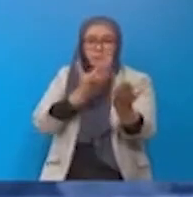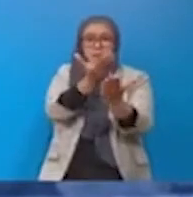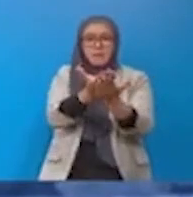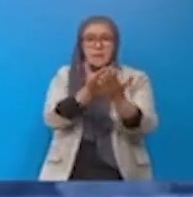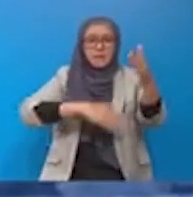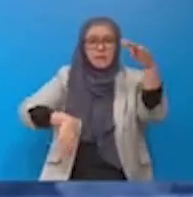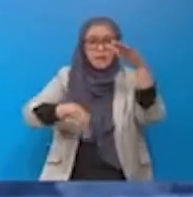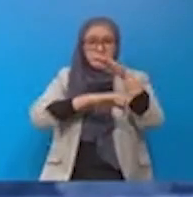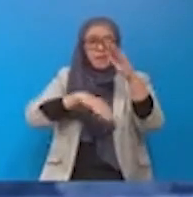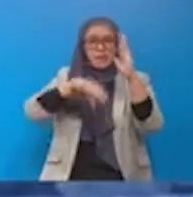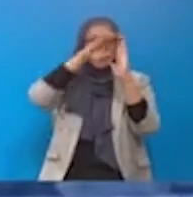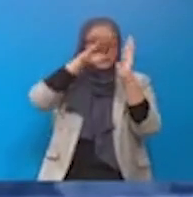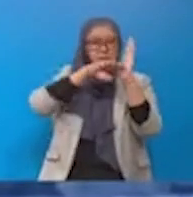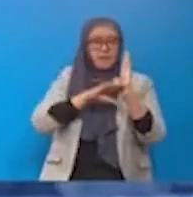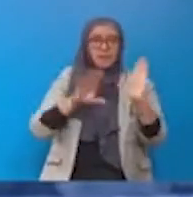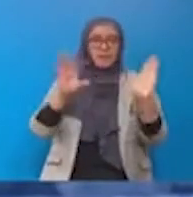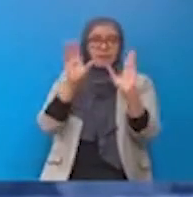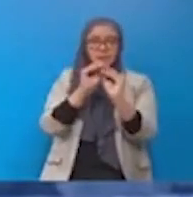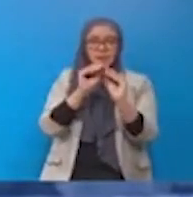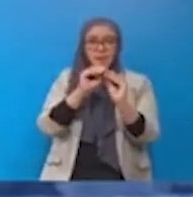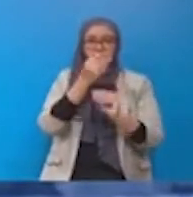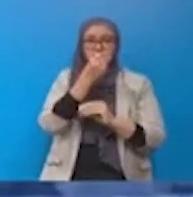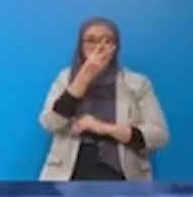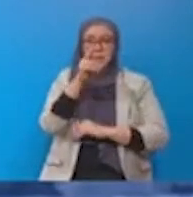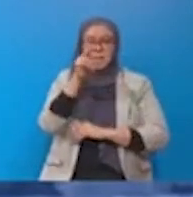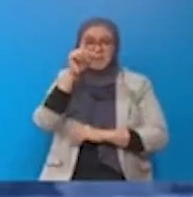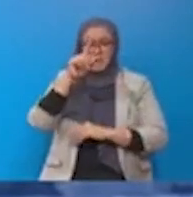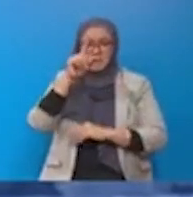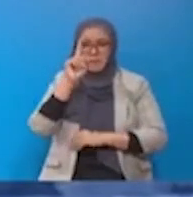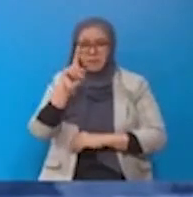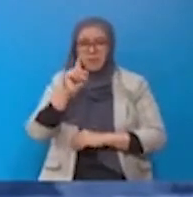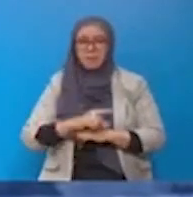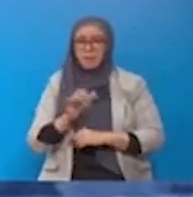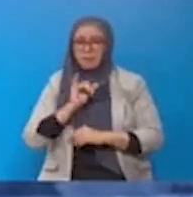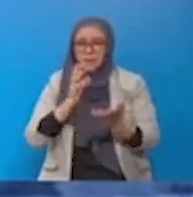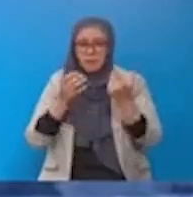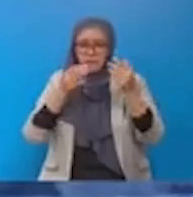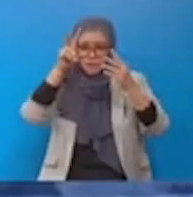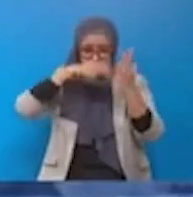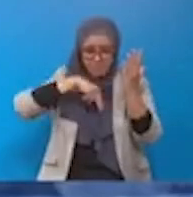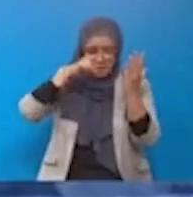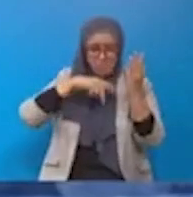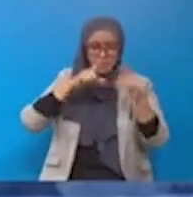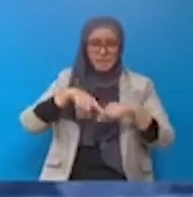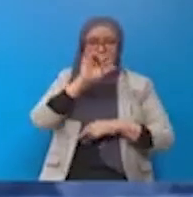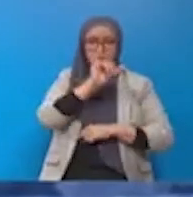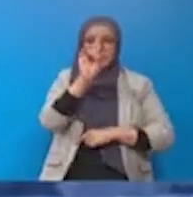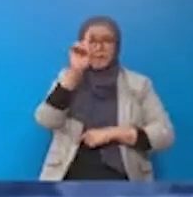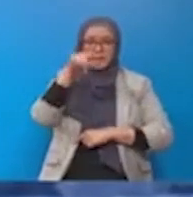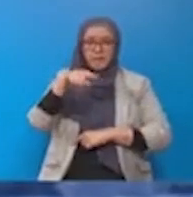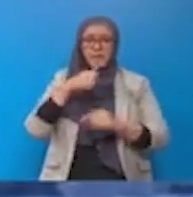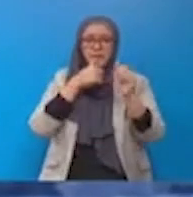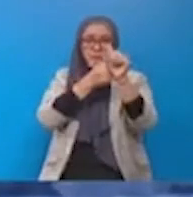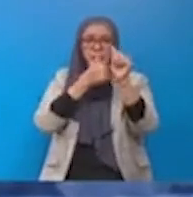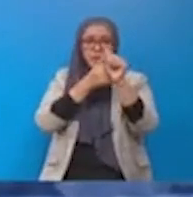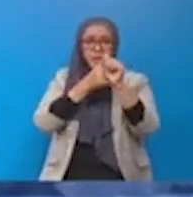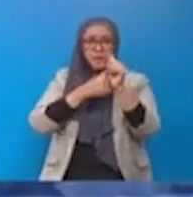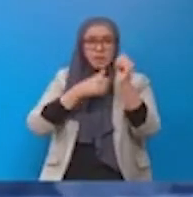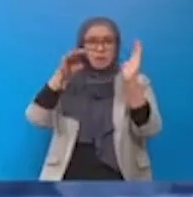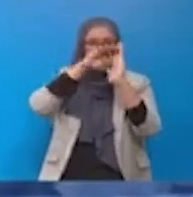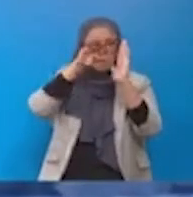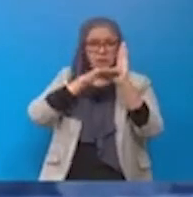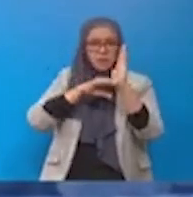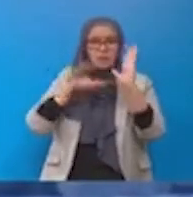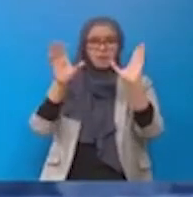masyarakat 12-1 Saya ingin bacakan peneliti tua mengikut peraturan masyarakat 12 bracket satu